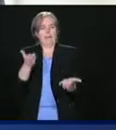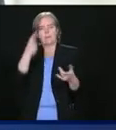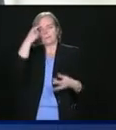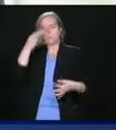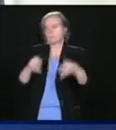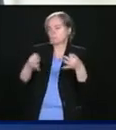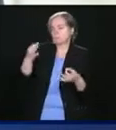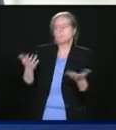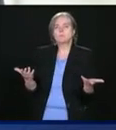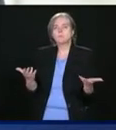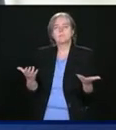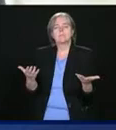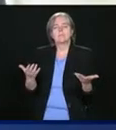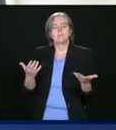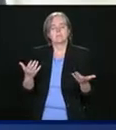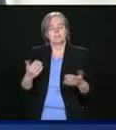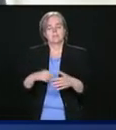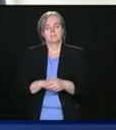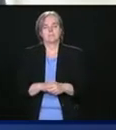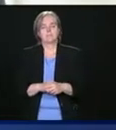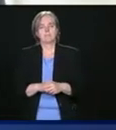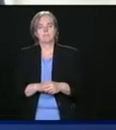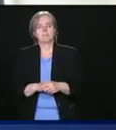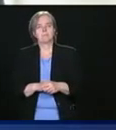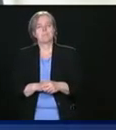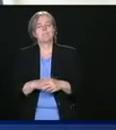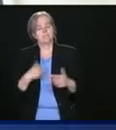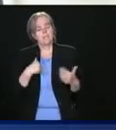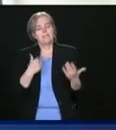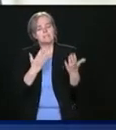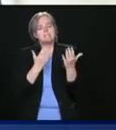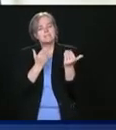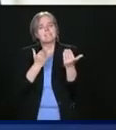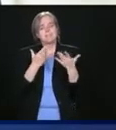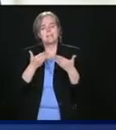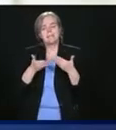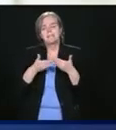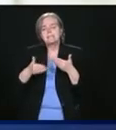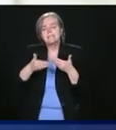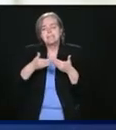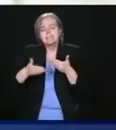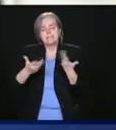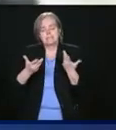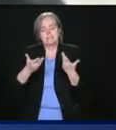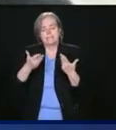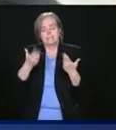un équilibre en ce moment pour protéger nos institutions et on